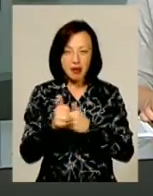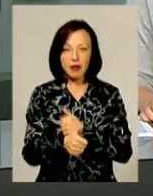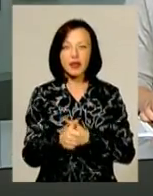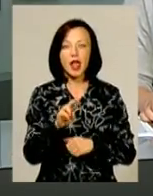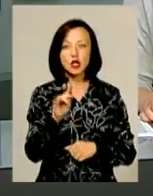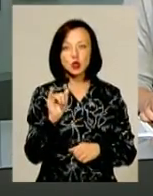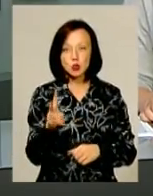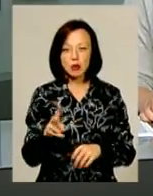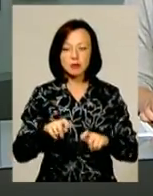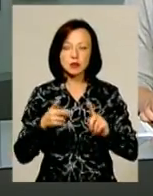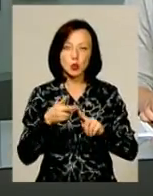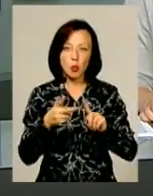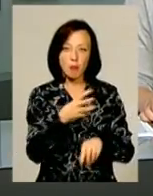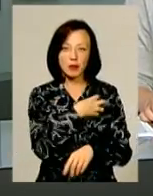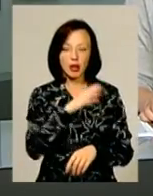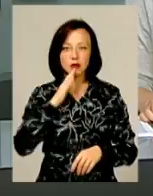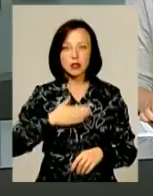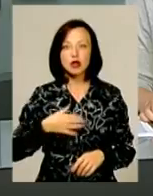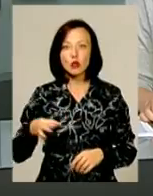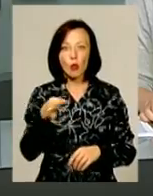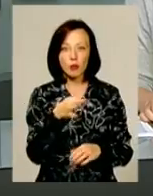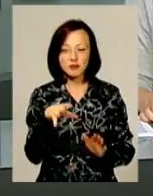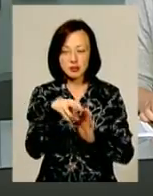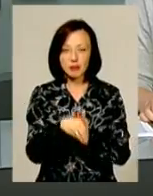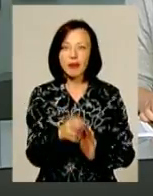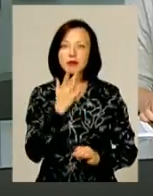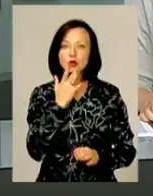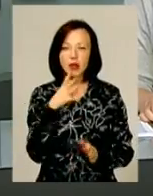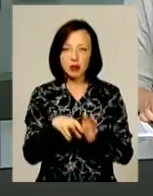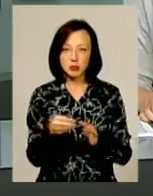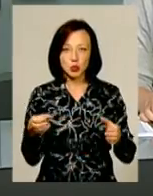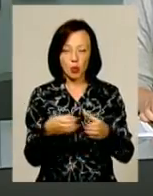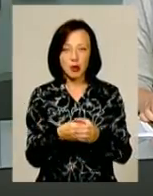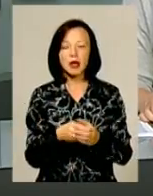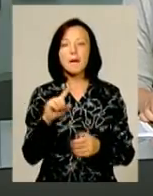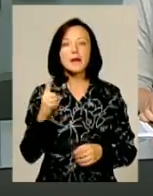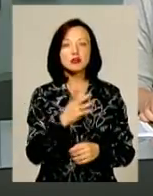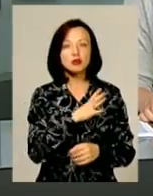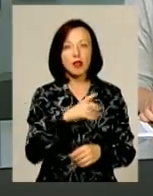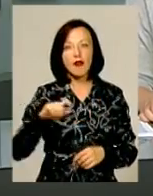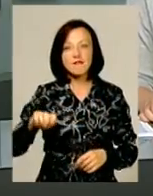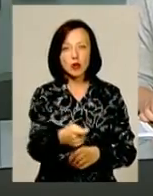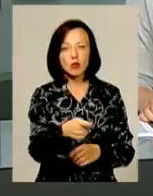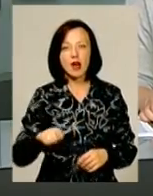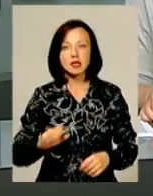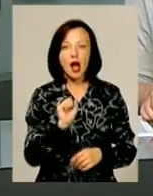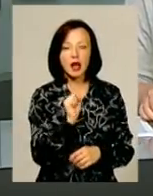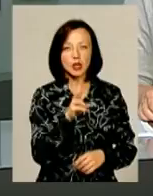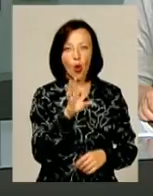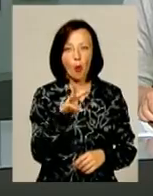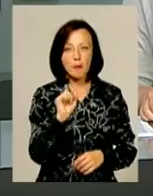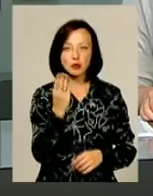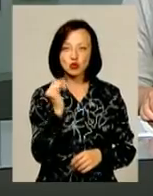Дмитро Янчук приніс другу медаль від нашої області в скарбницю національної збірної. Першою була фехтувальниця Аліна Комащук